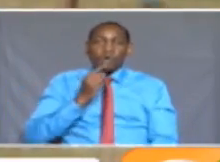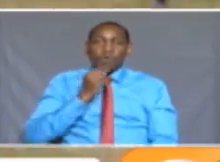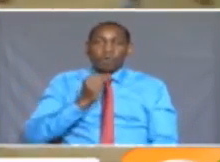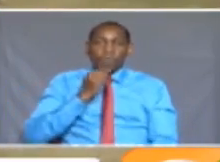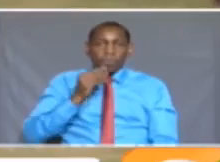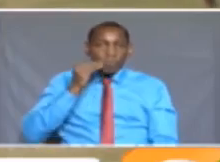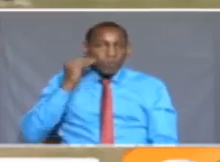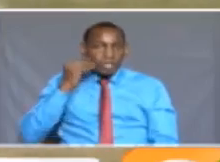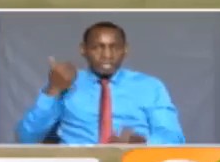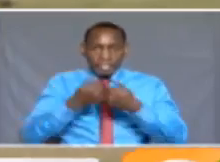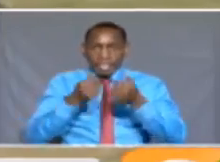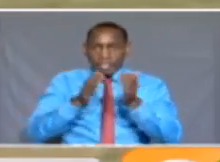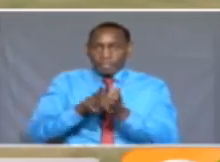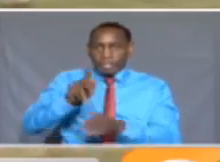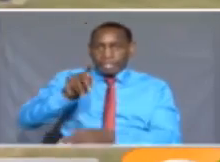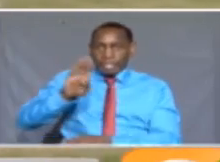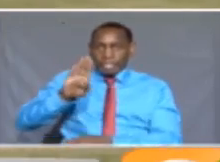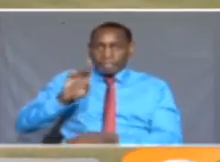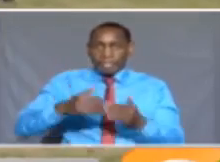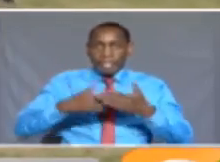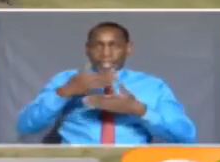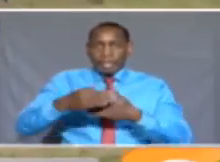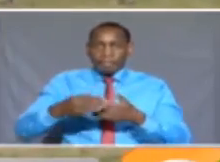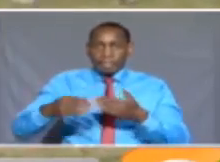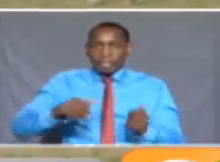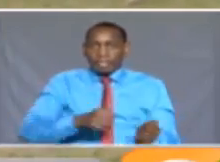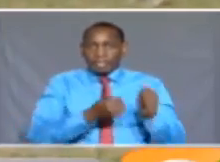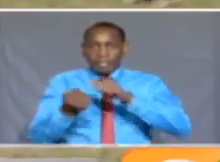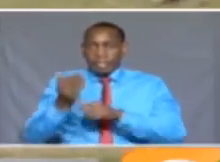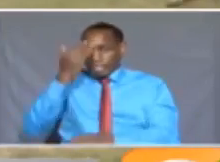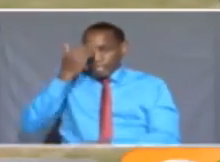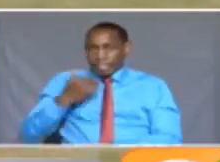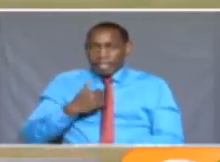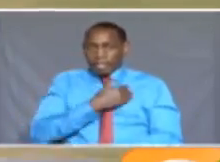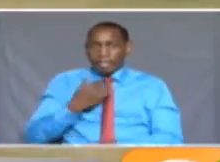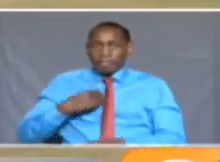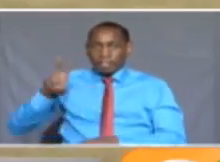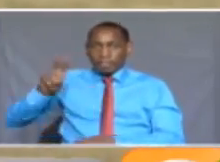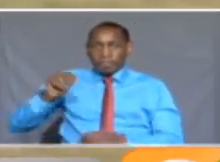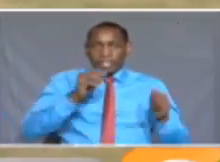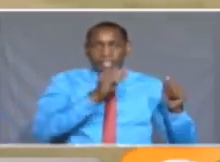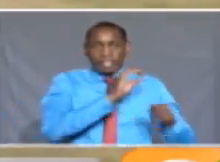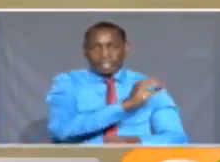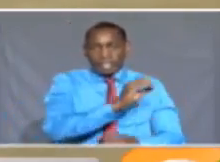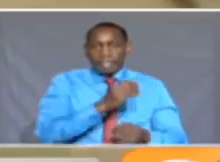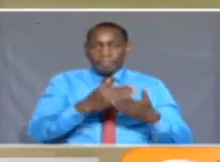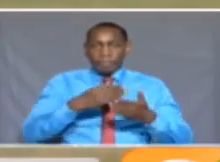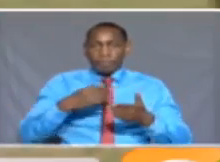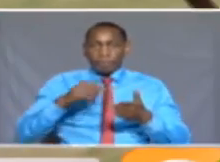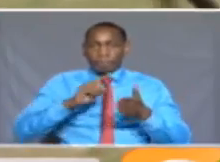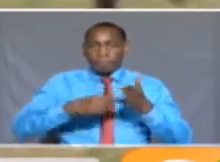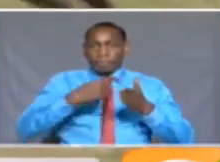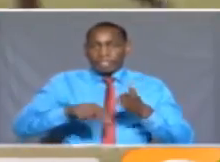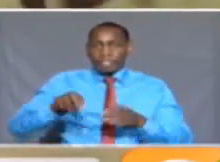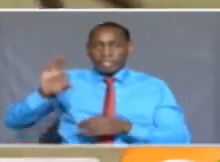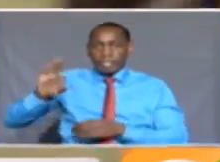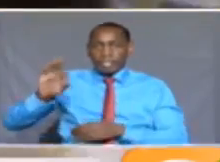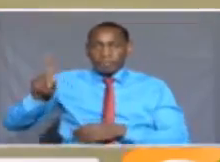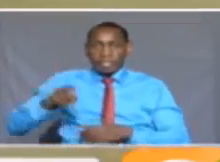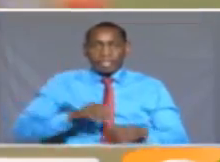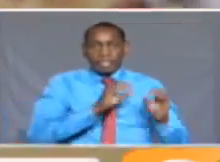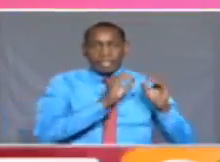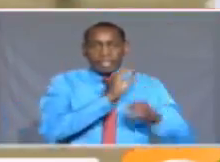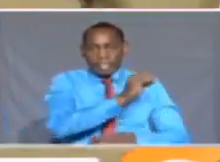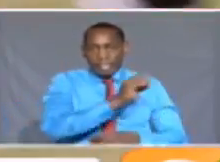sasa watamenyana na KCB baada ya kuwanyuga Catholic Monks 22-0 kabla ya kupepeta Main Machine 31-0